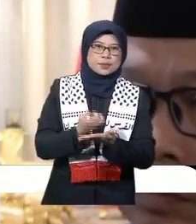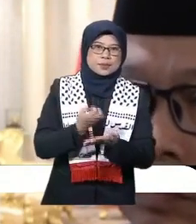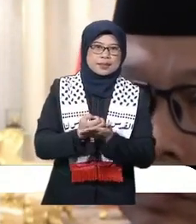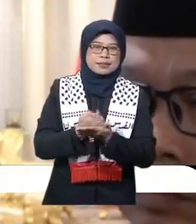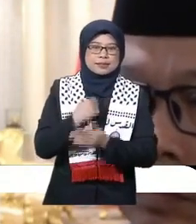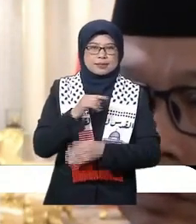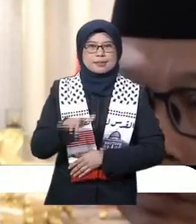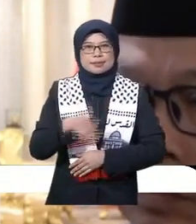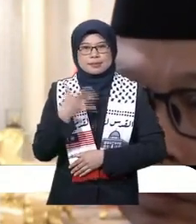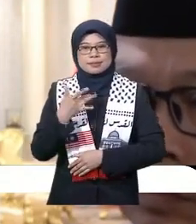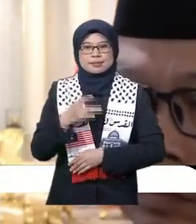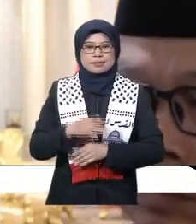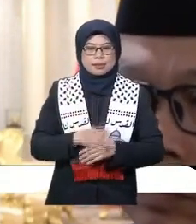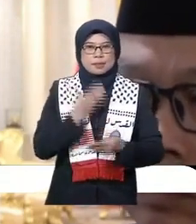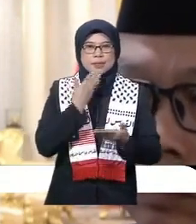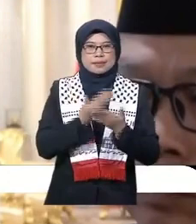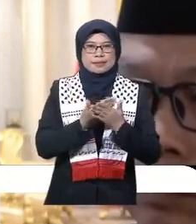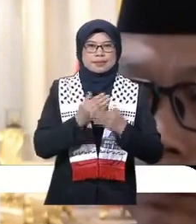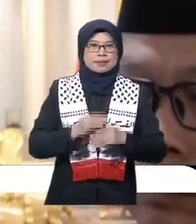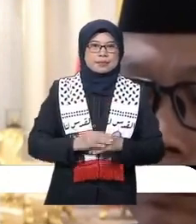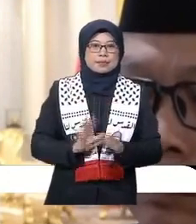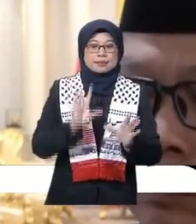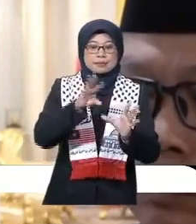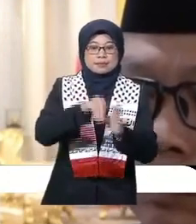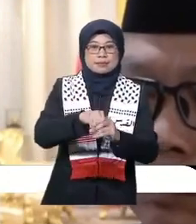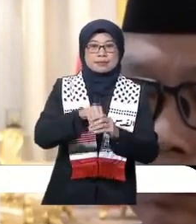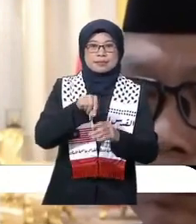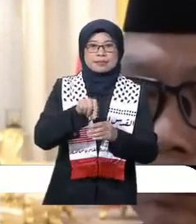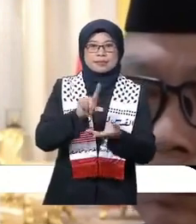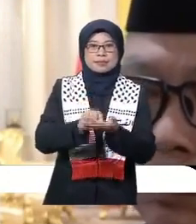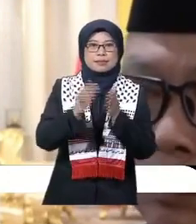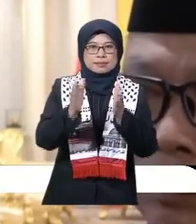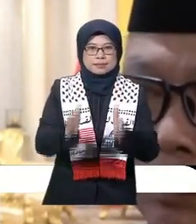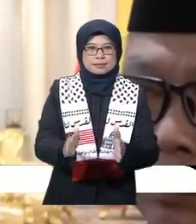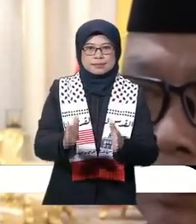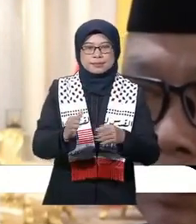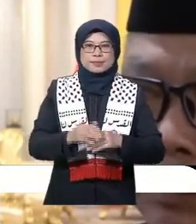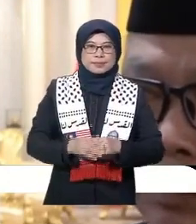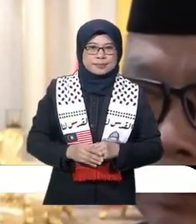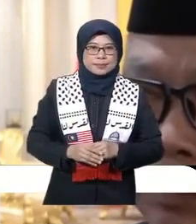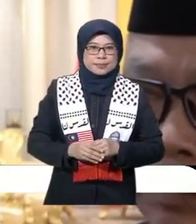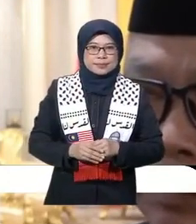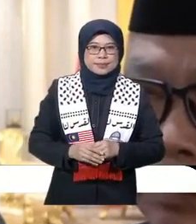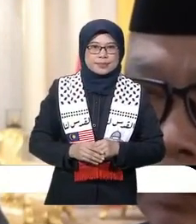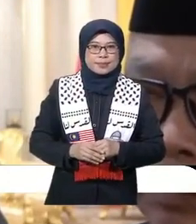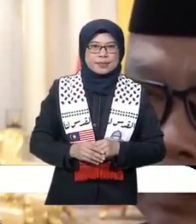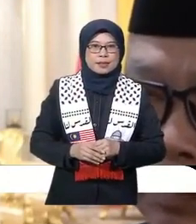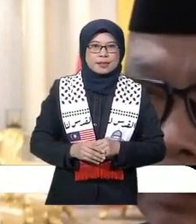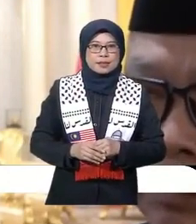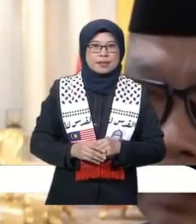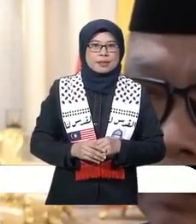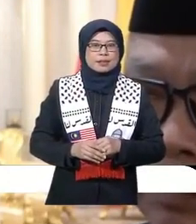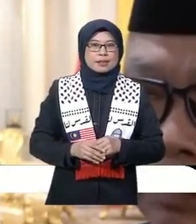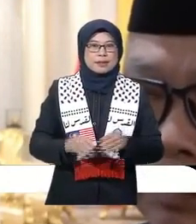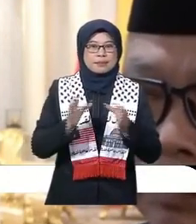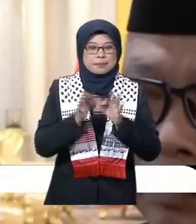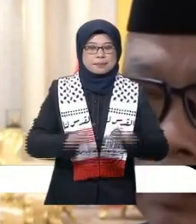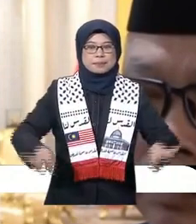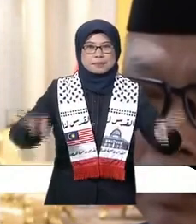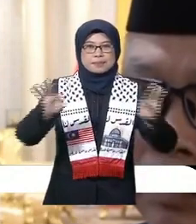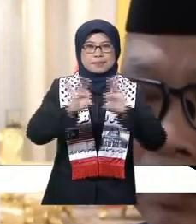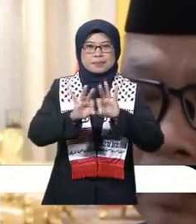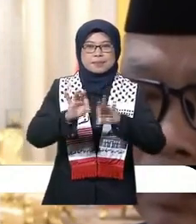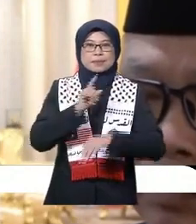saya rasa is appropriate lah. Melibatkan warga media sebagai platform penting